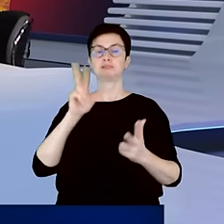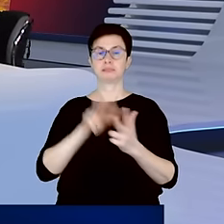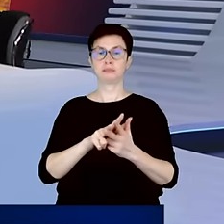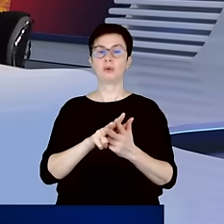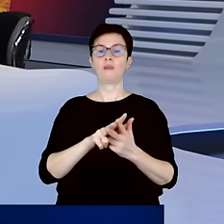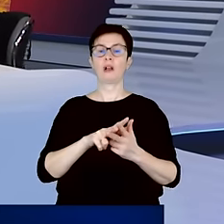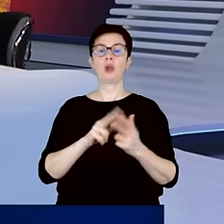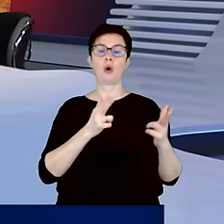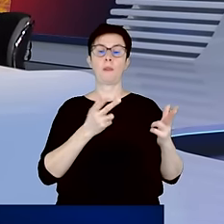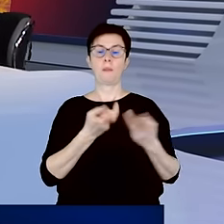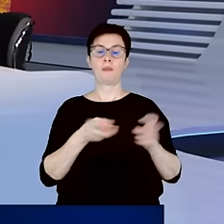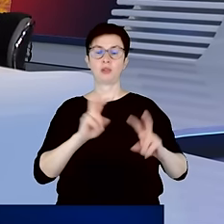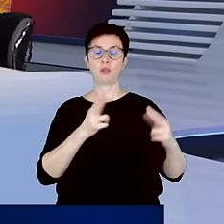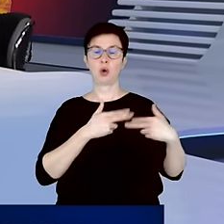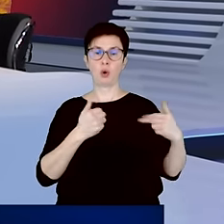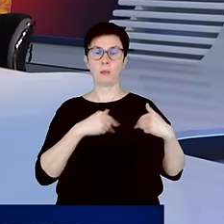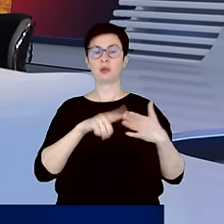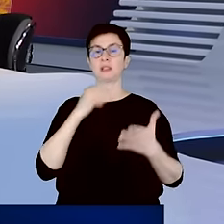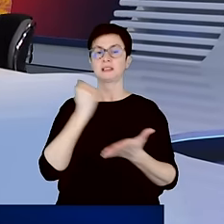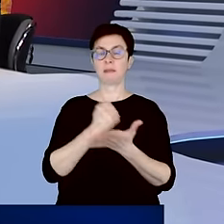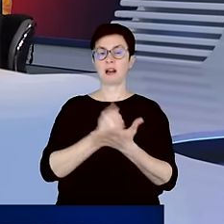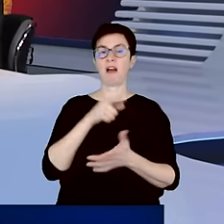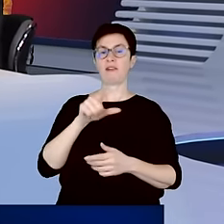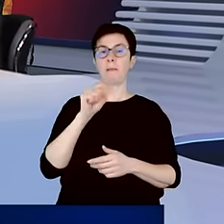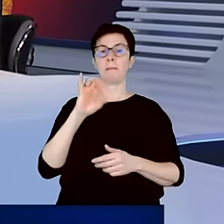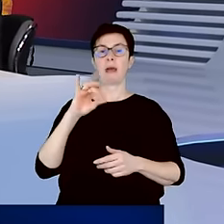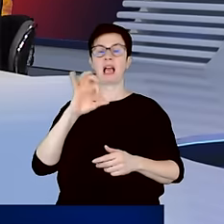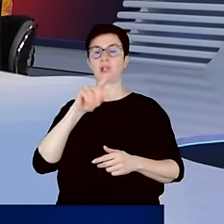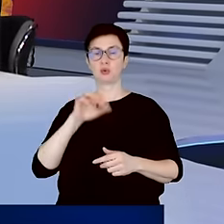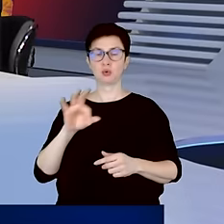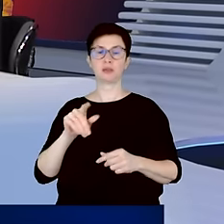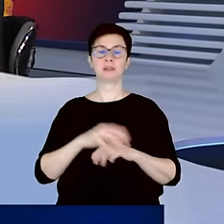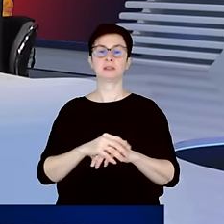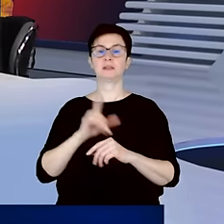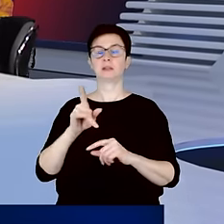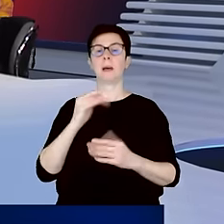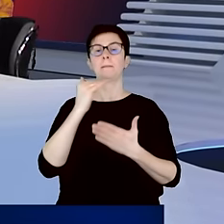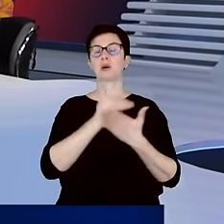w skrócie, do spraw Pegasusa. To jest oczywiście hasłowe, bo tych programów było